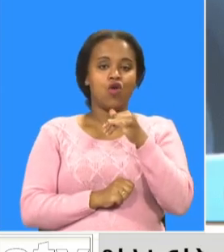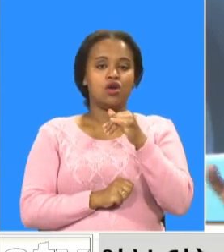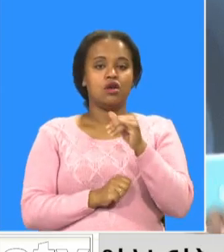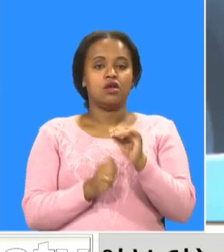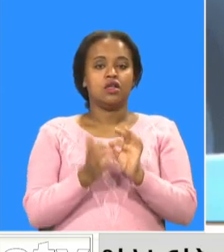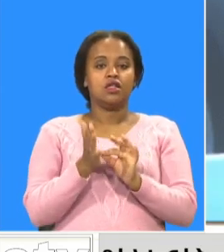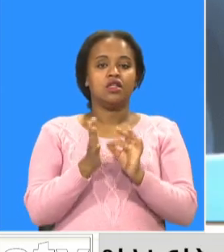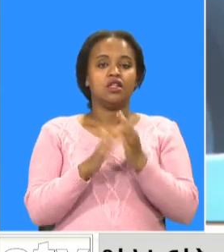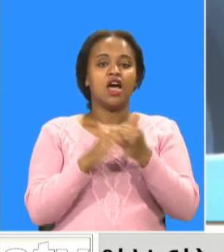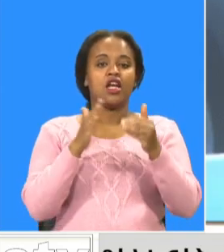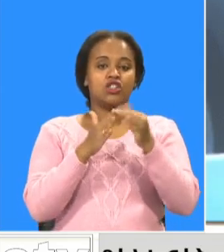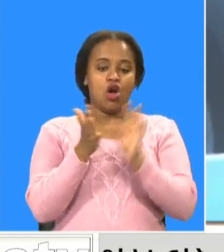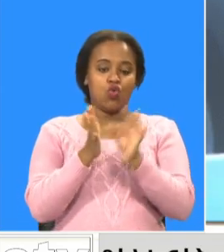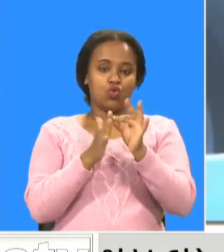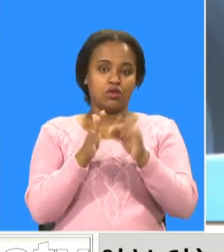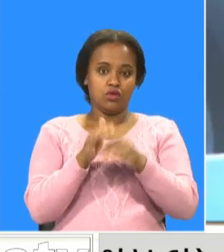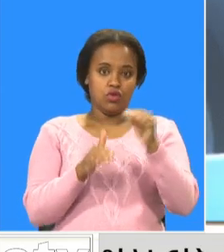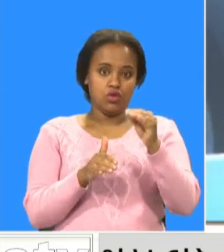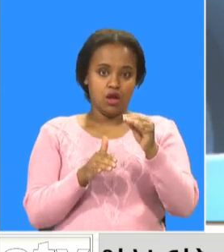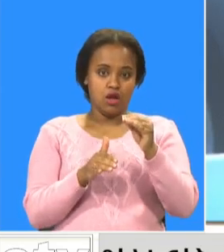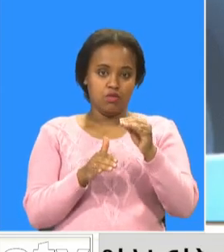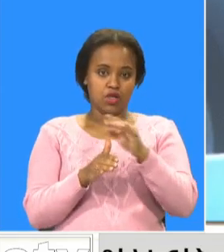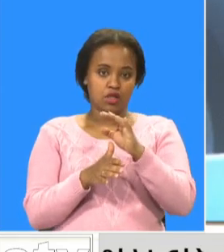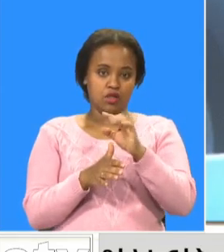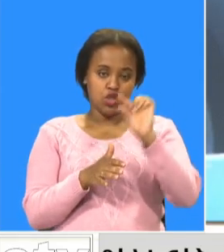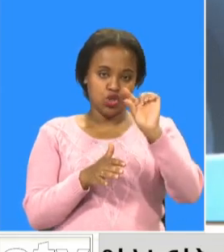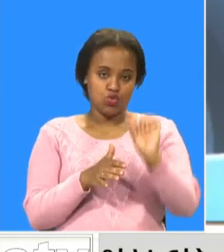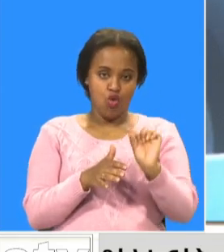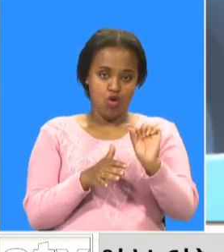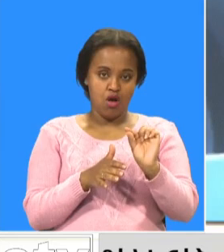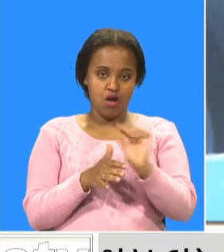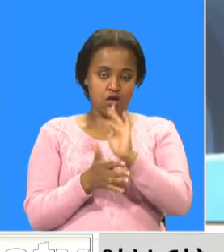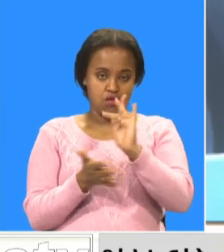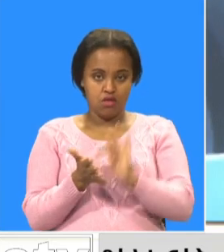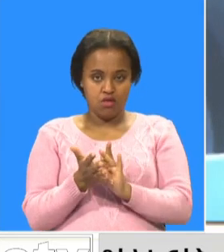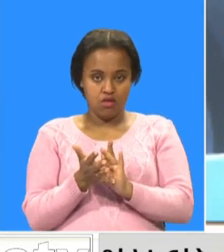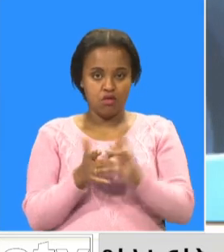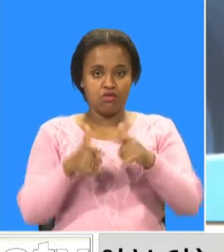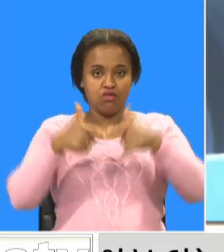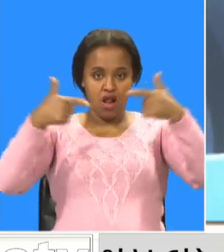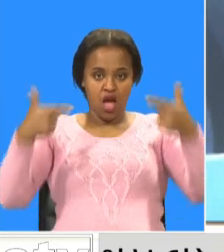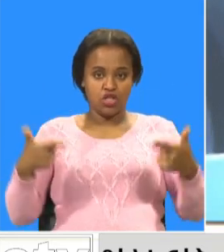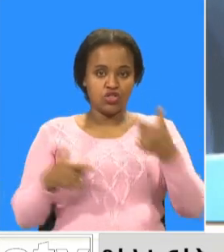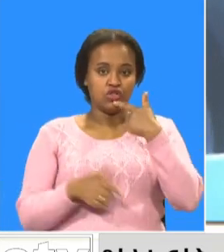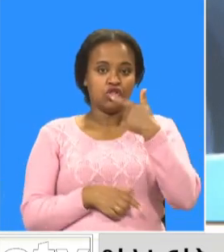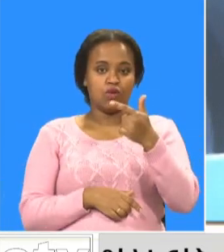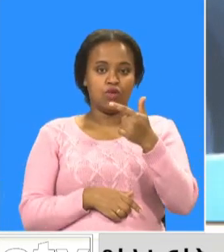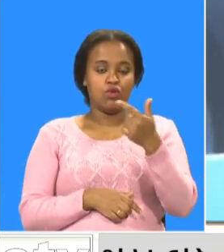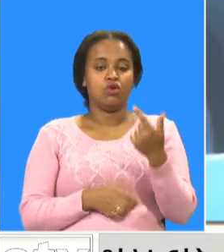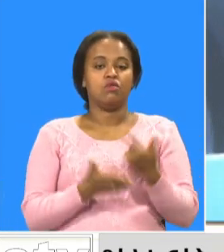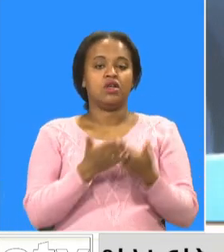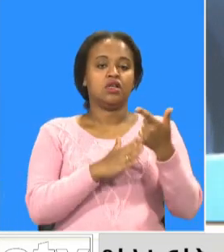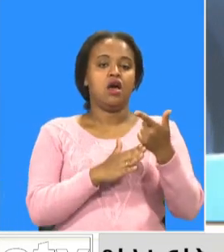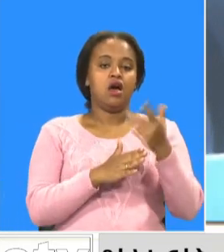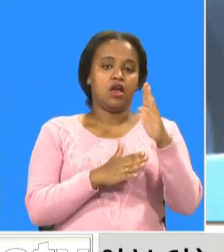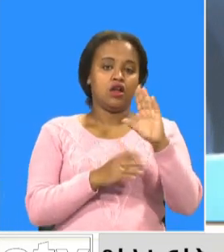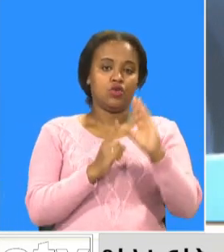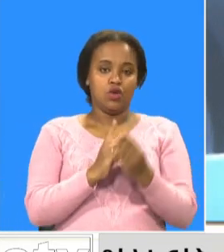ሳይዝ ሌብል ነው ክሊየርሊ ማለት ነውና በዛ አይነት አግባብ ጥቅም ላይ ይሙሉ ናቸው። ወደኛ ስንመጣ